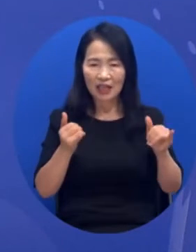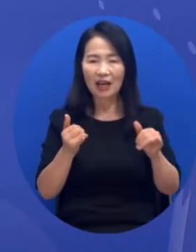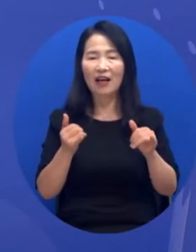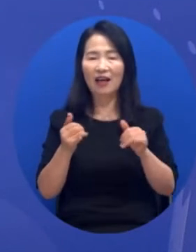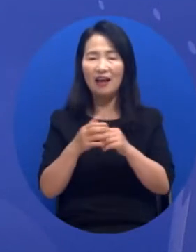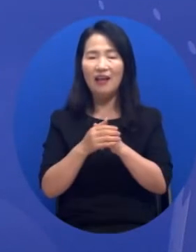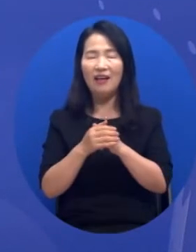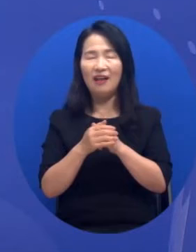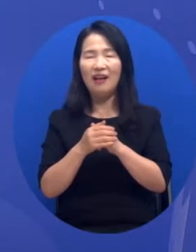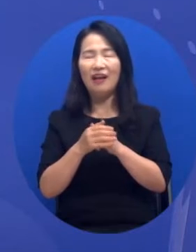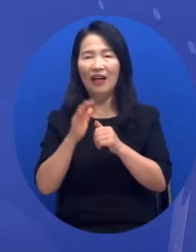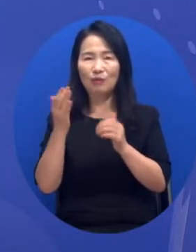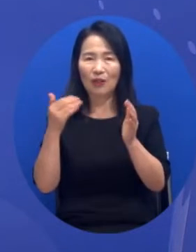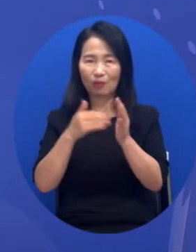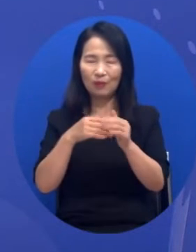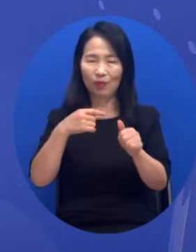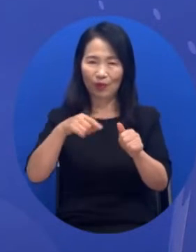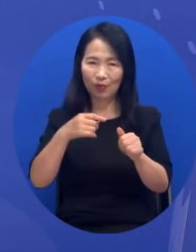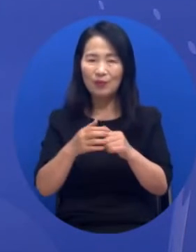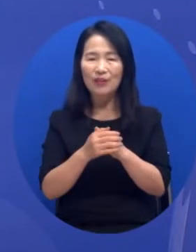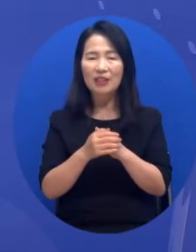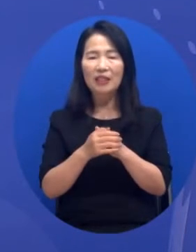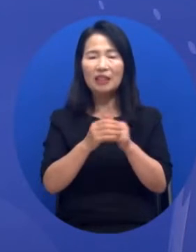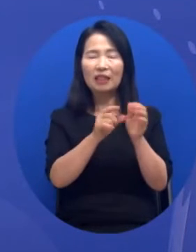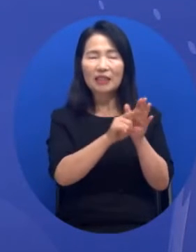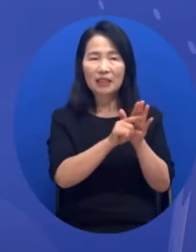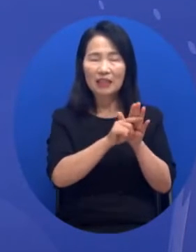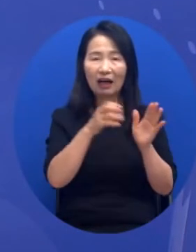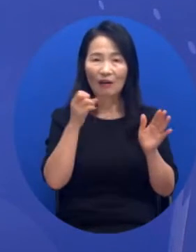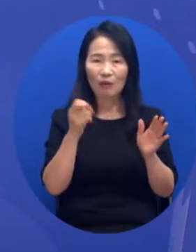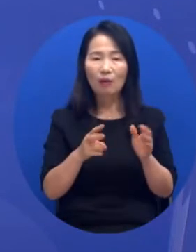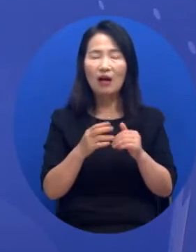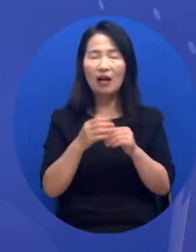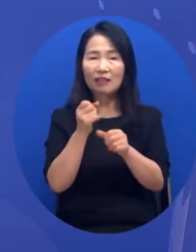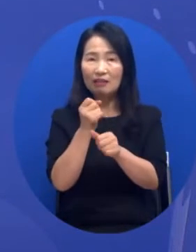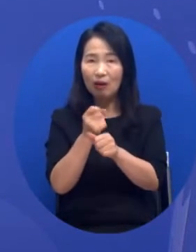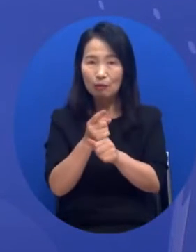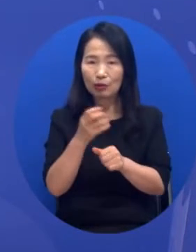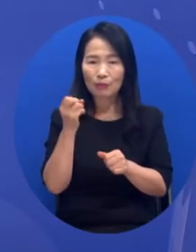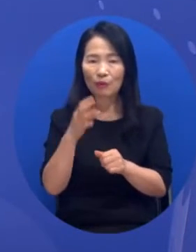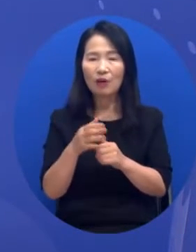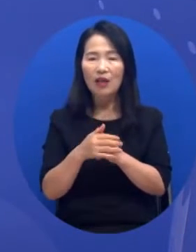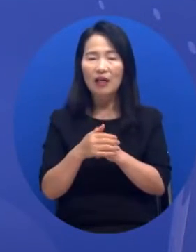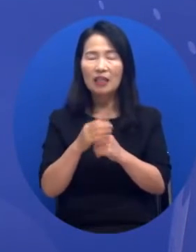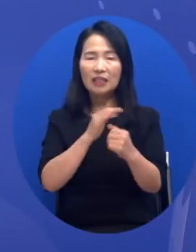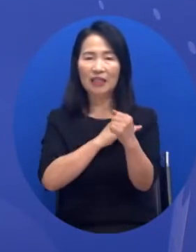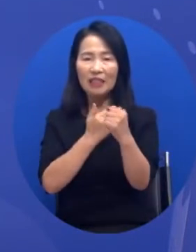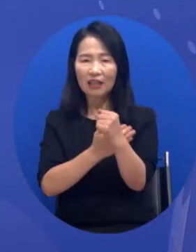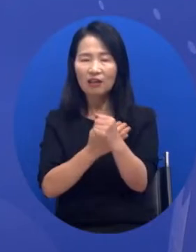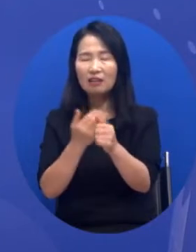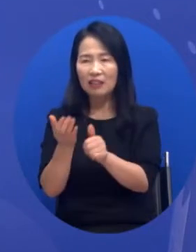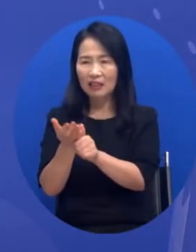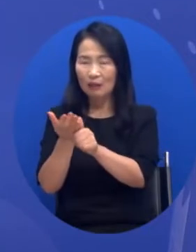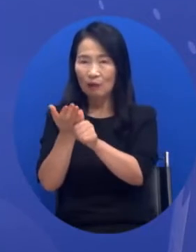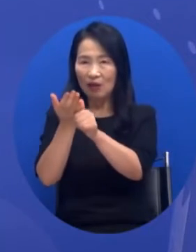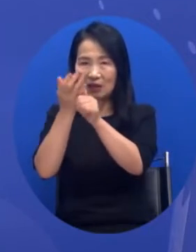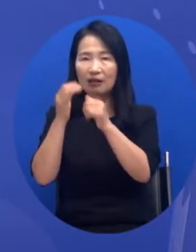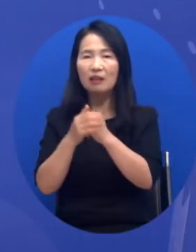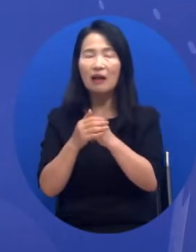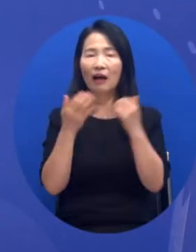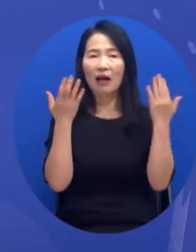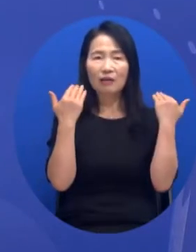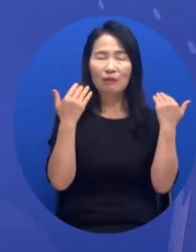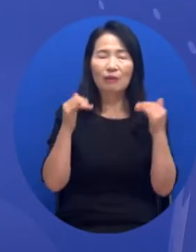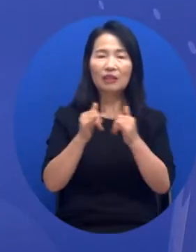제공하고요. 구체적으로 자랄 수 있도록. 그리고 신앙과 성품과 실력을 키워가서 학교에서나